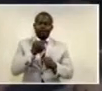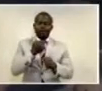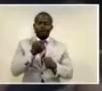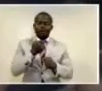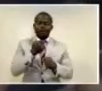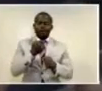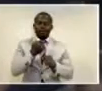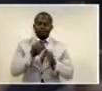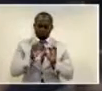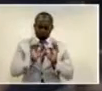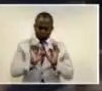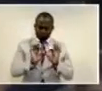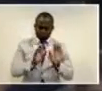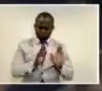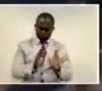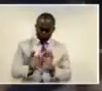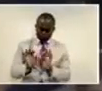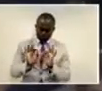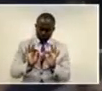kunoza imirimo